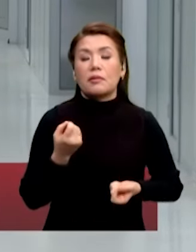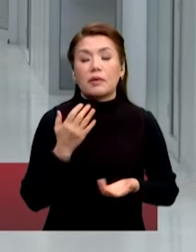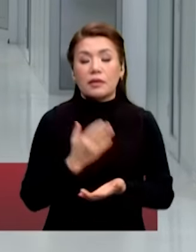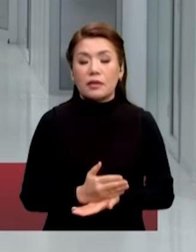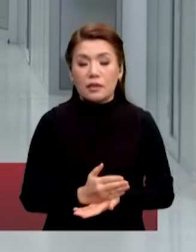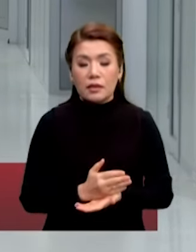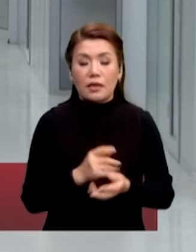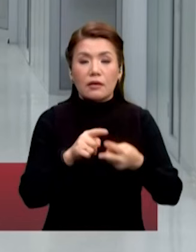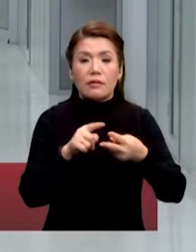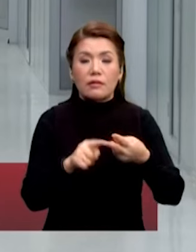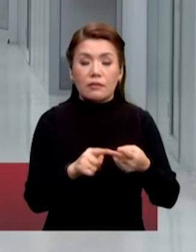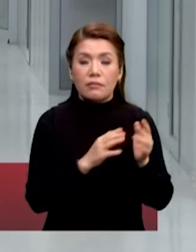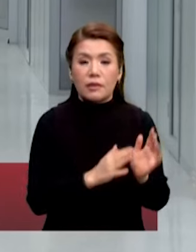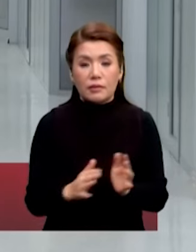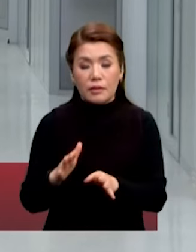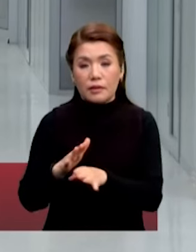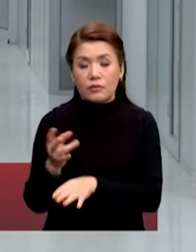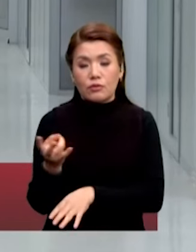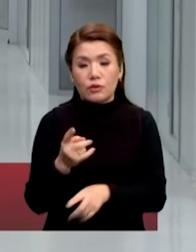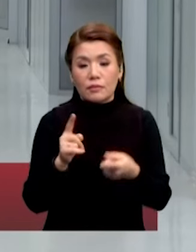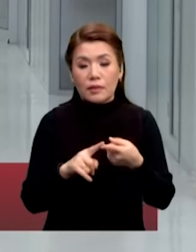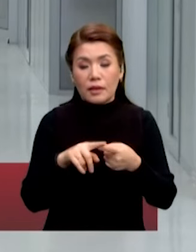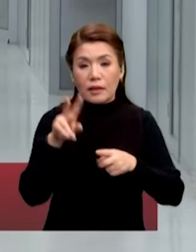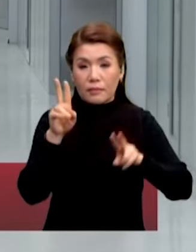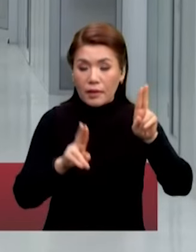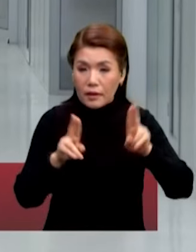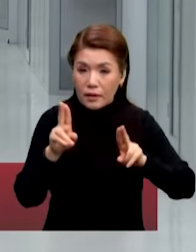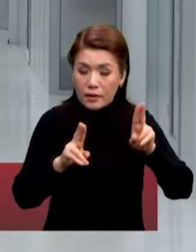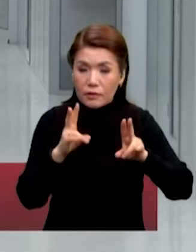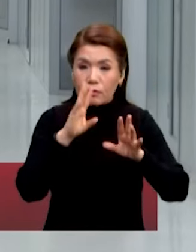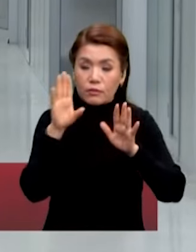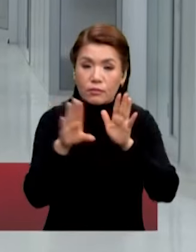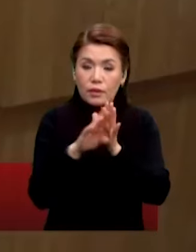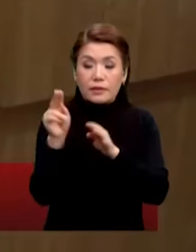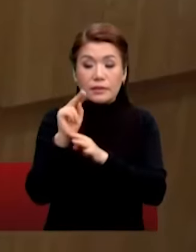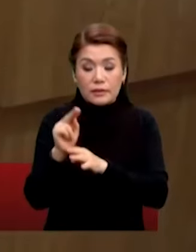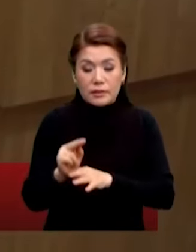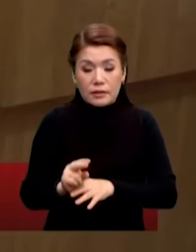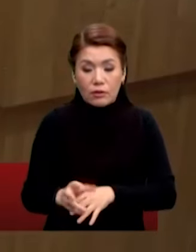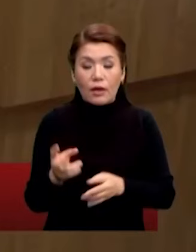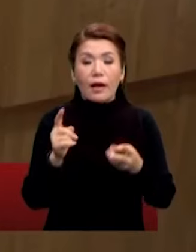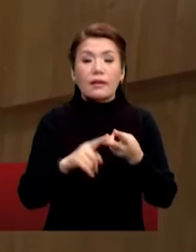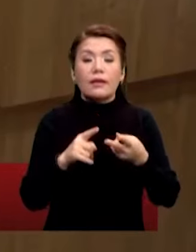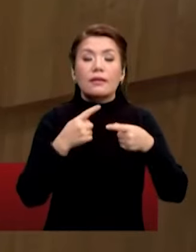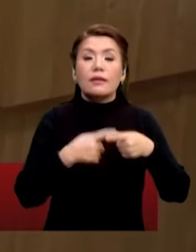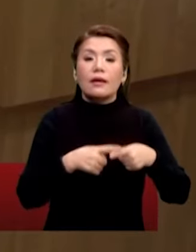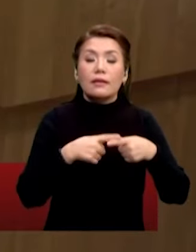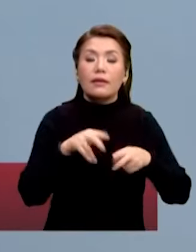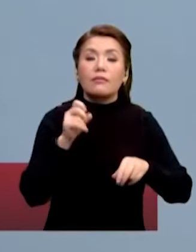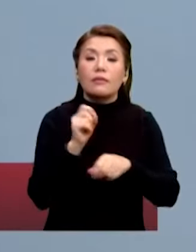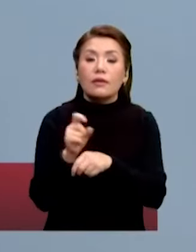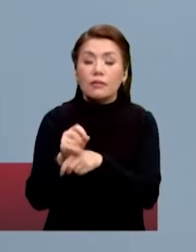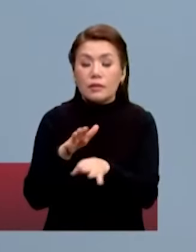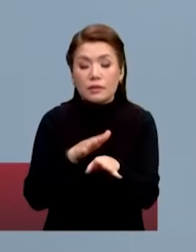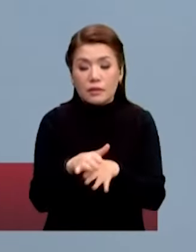екі жолмен реттеуге болады. Бірінші ол қағидалар. Қағидаларды өзгертіп. Ал екінші жолы техникалық талаптарды нақты